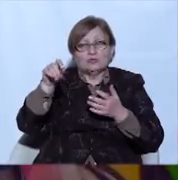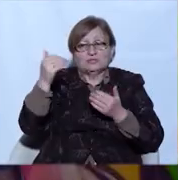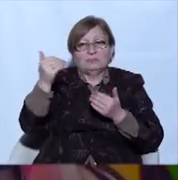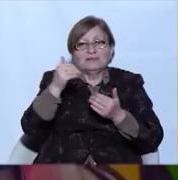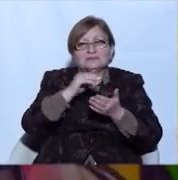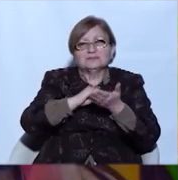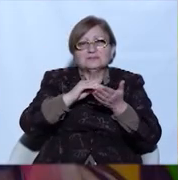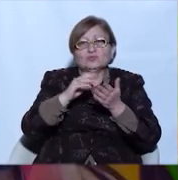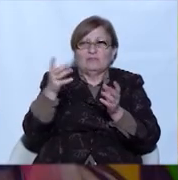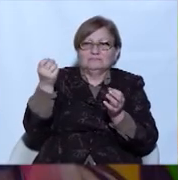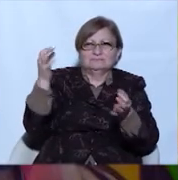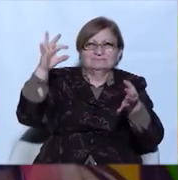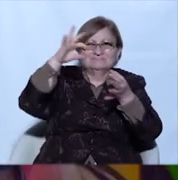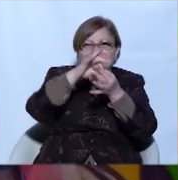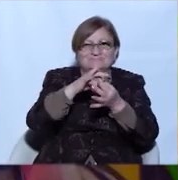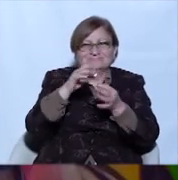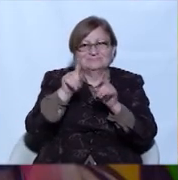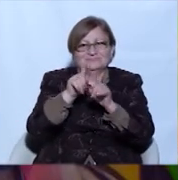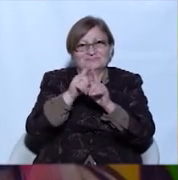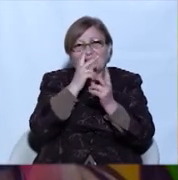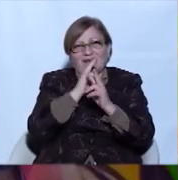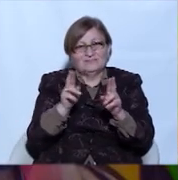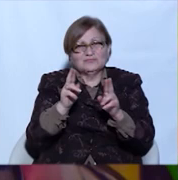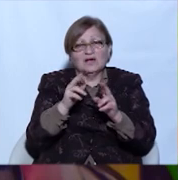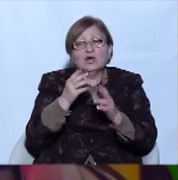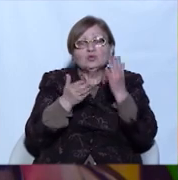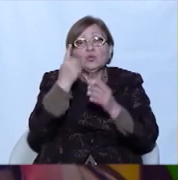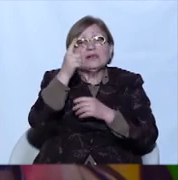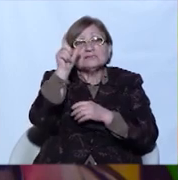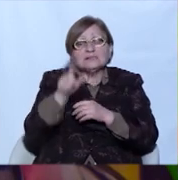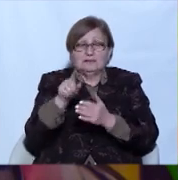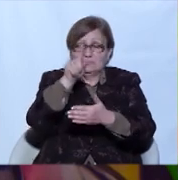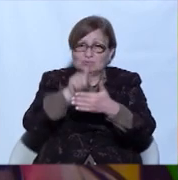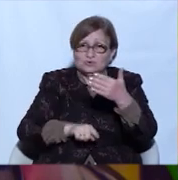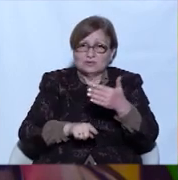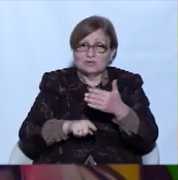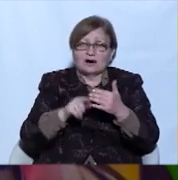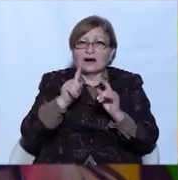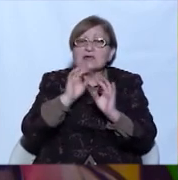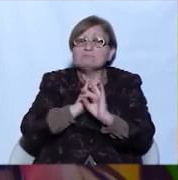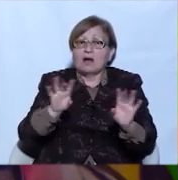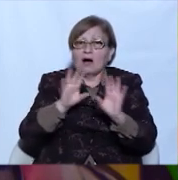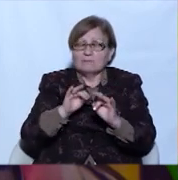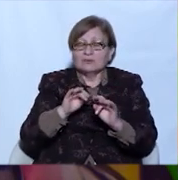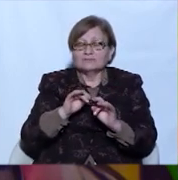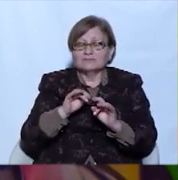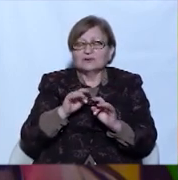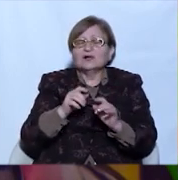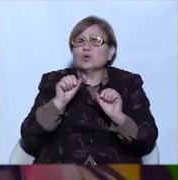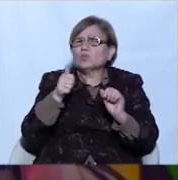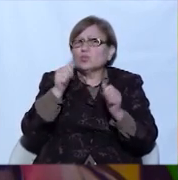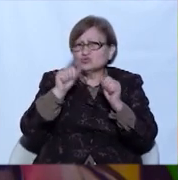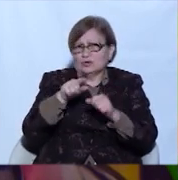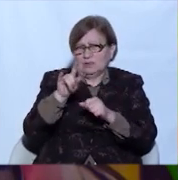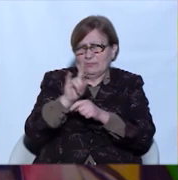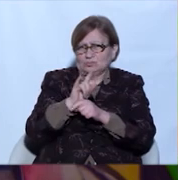ნოველაში თუ ერთ ადამიანს მაინც შეერა როგორ შეიძლება ის ამბავი ნამდვილი არ